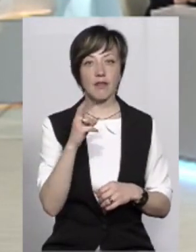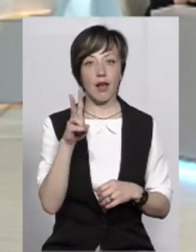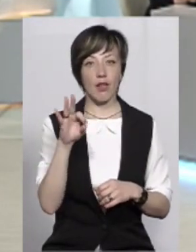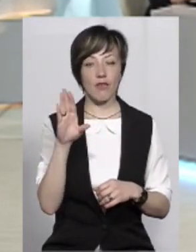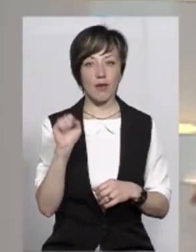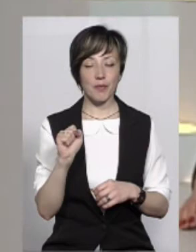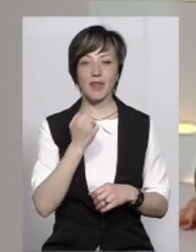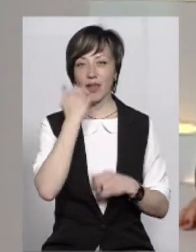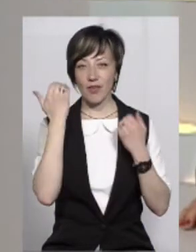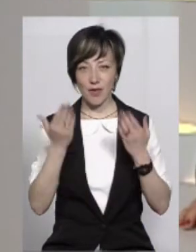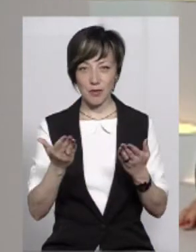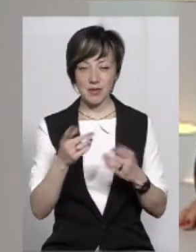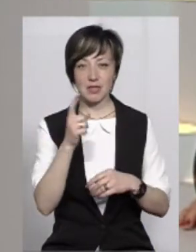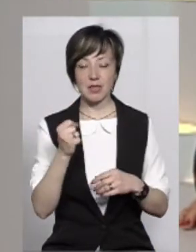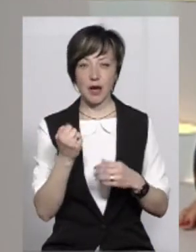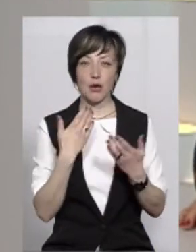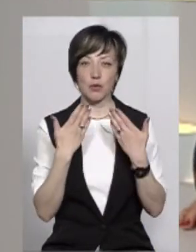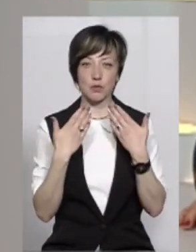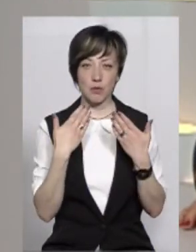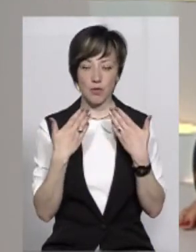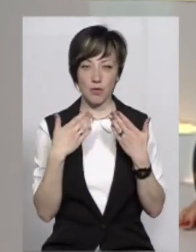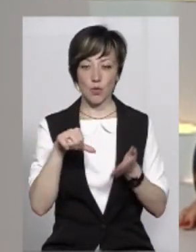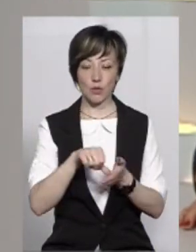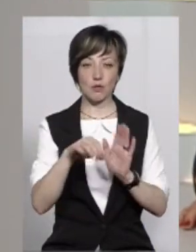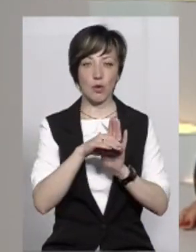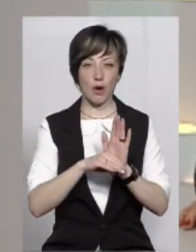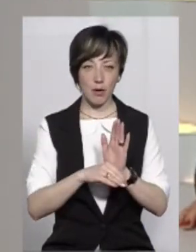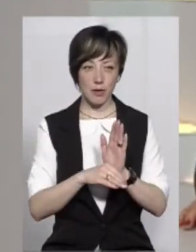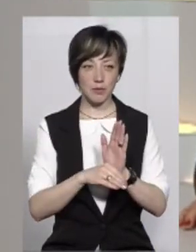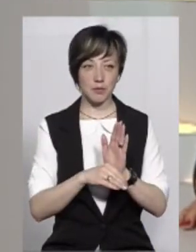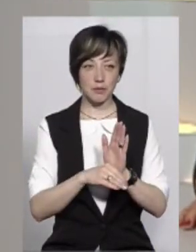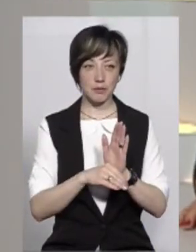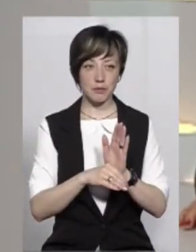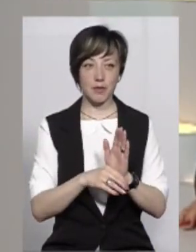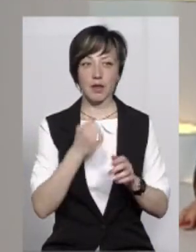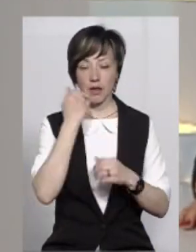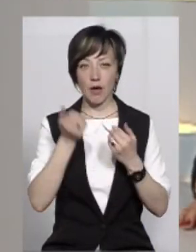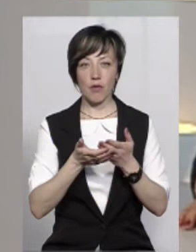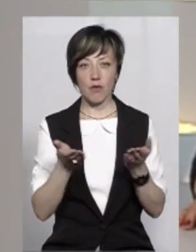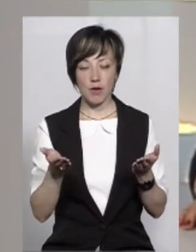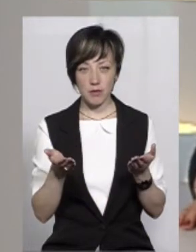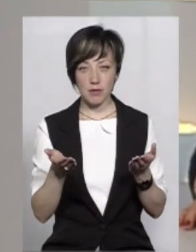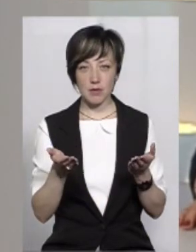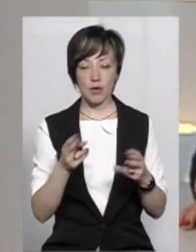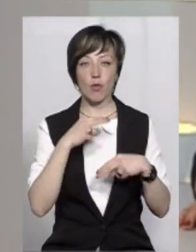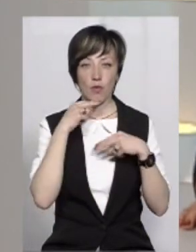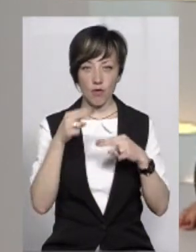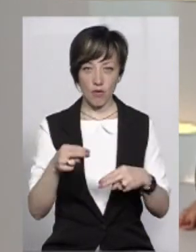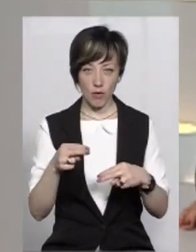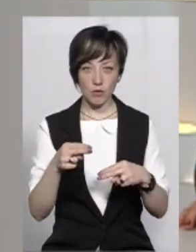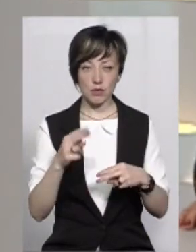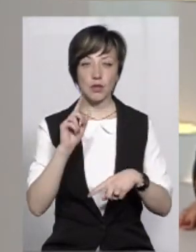Зав'ялова. Дякую вам за участь у програмі. Дякую